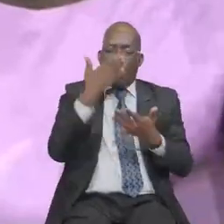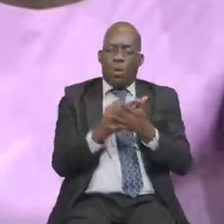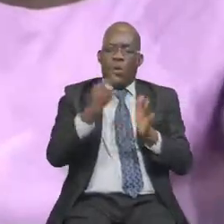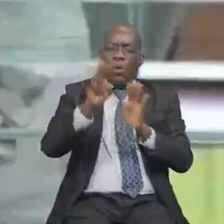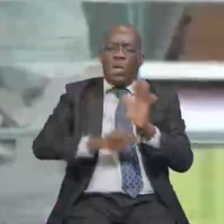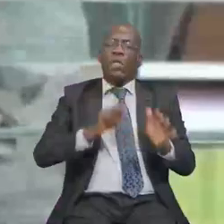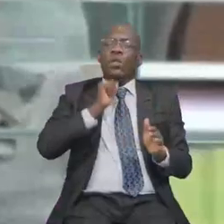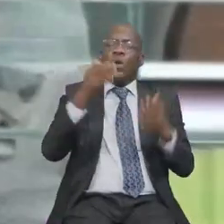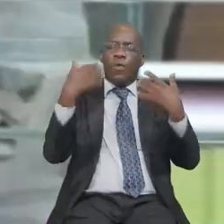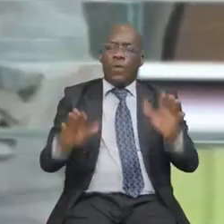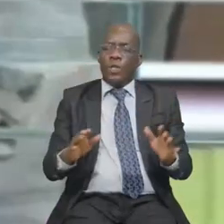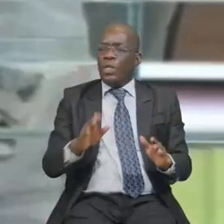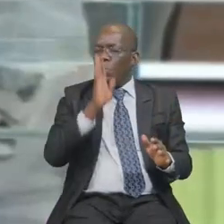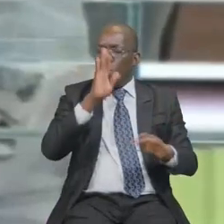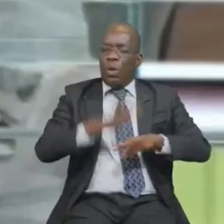sur ta vie.